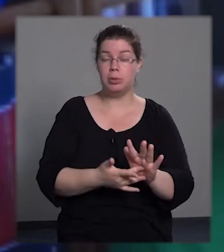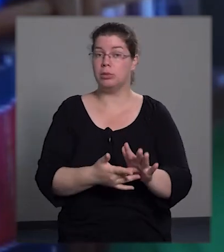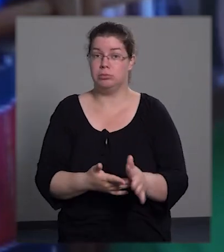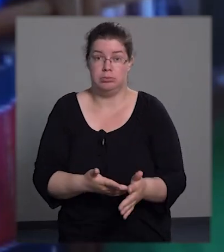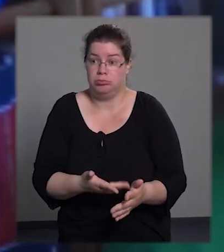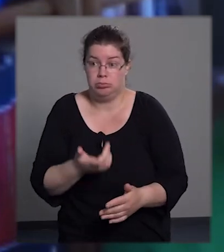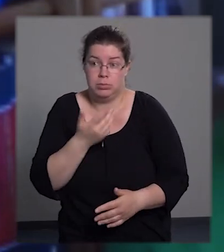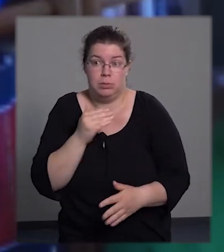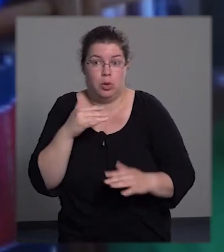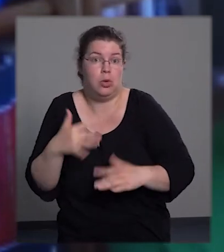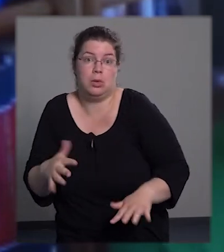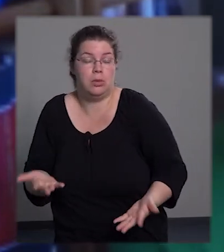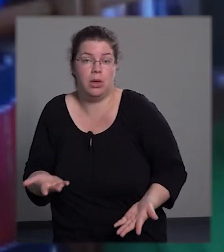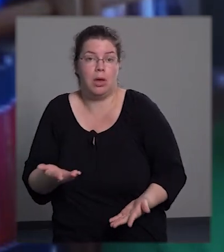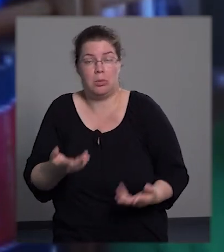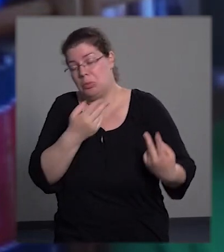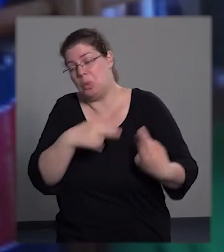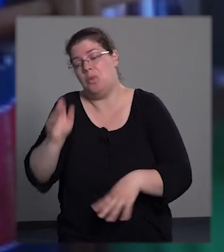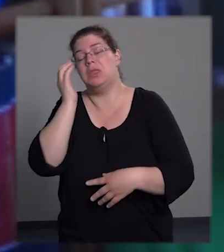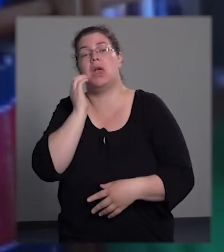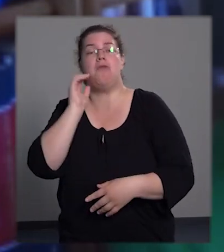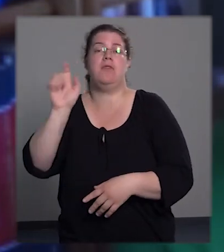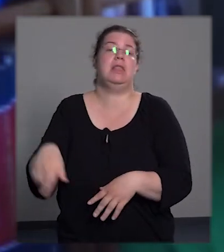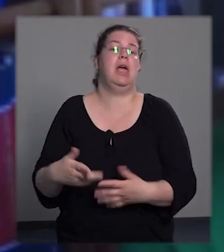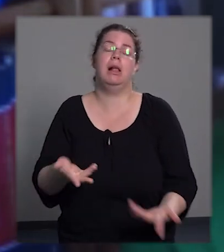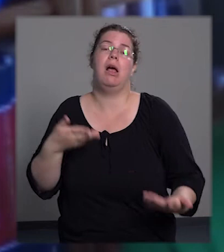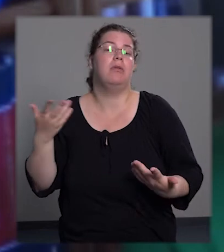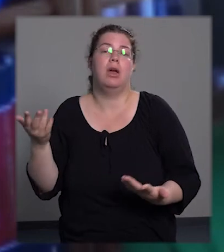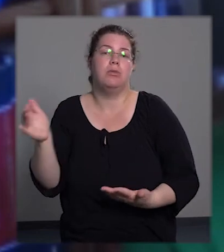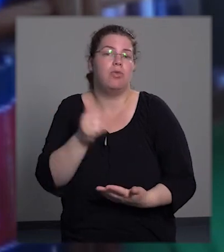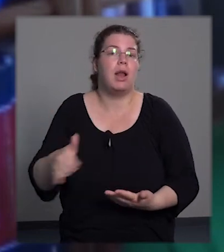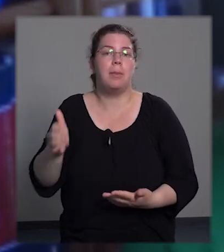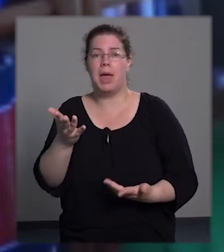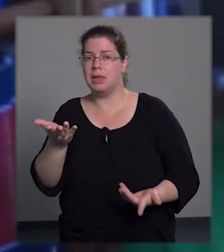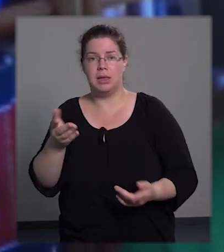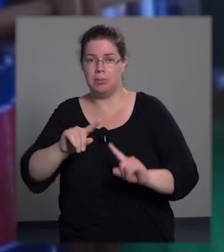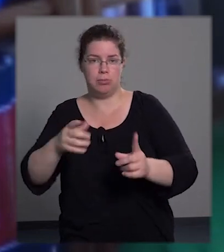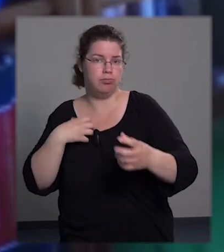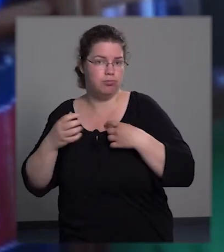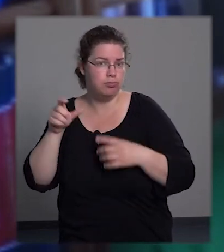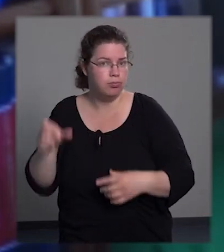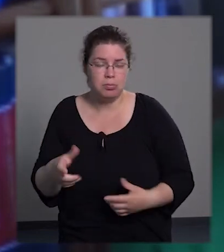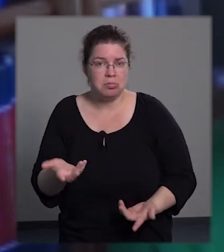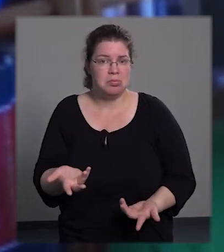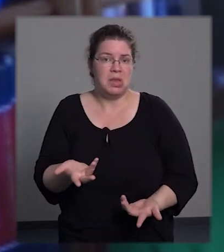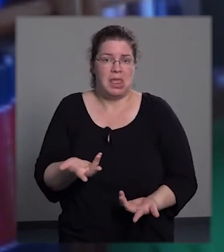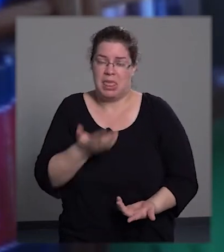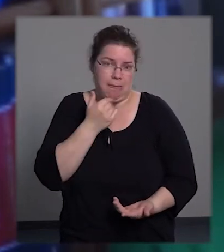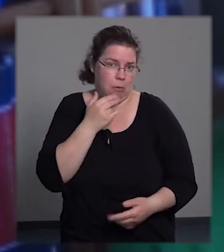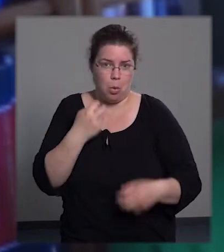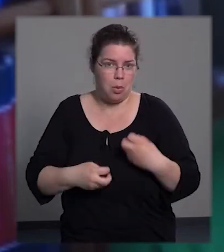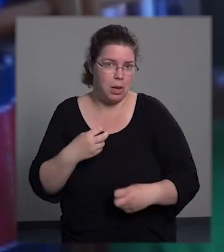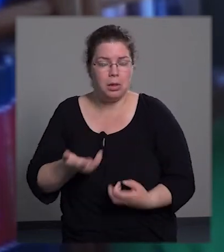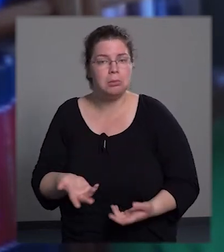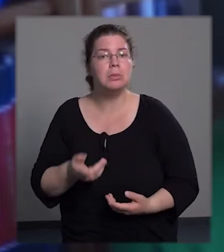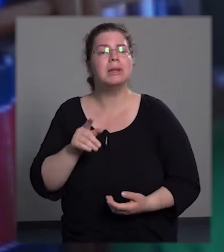esett kétségbe, ment vissza a vidékre, vagy valamelyik erdélyi színpadra. Tehát ez nem volt probléma. Ugyanakkor nyilván